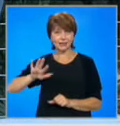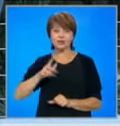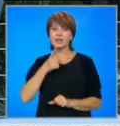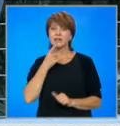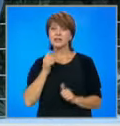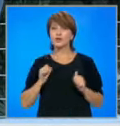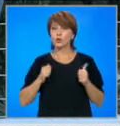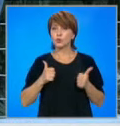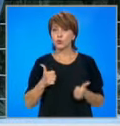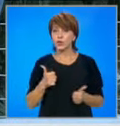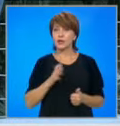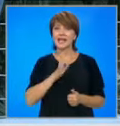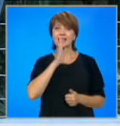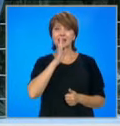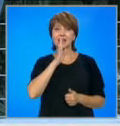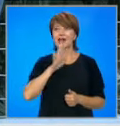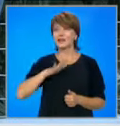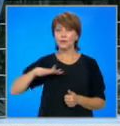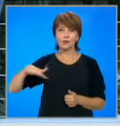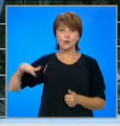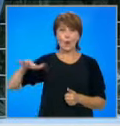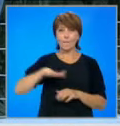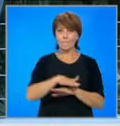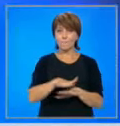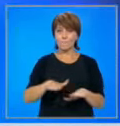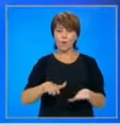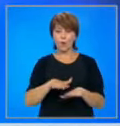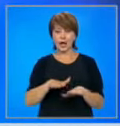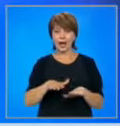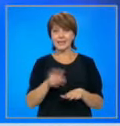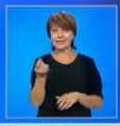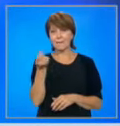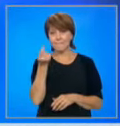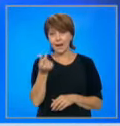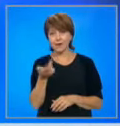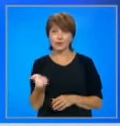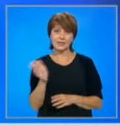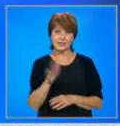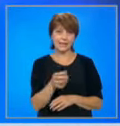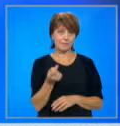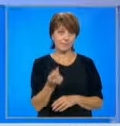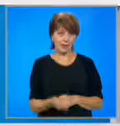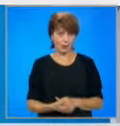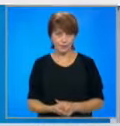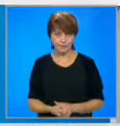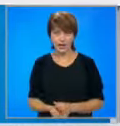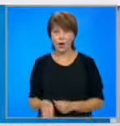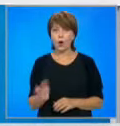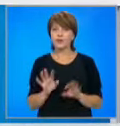по Северното Черноморие са малко? Отговорите очаквайте вслед новините. А началото е след секунди.